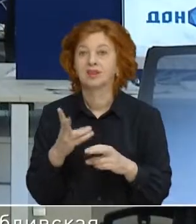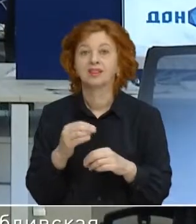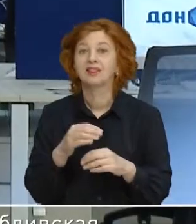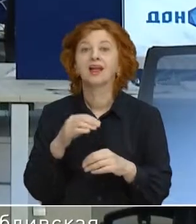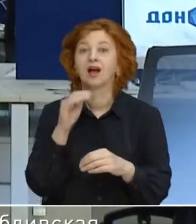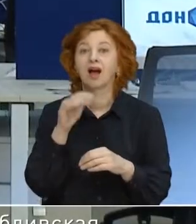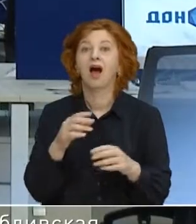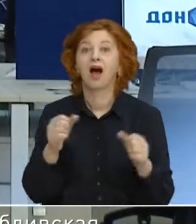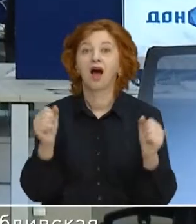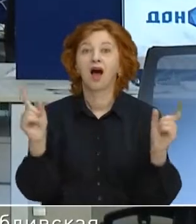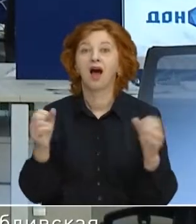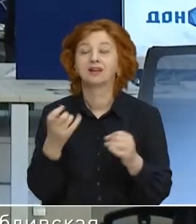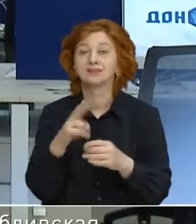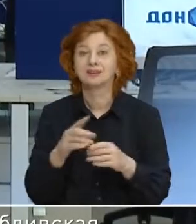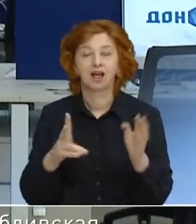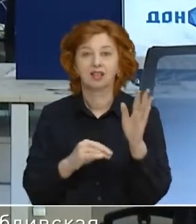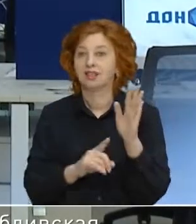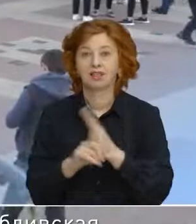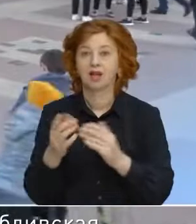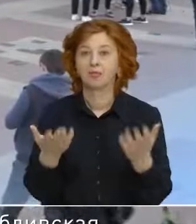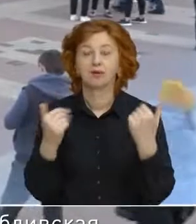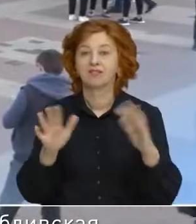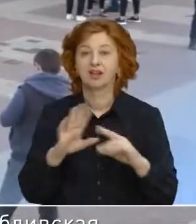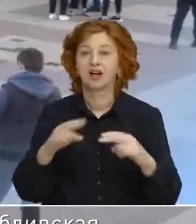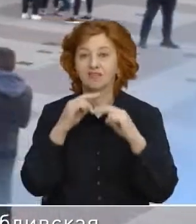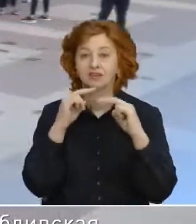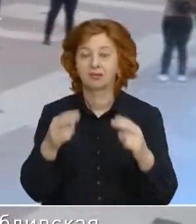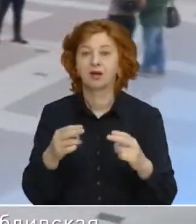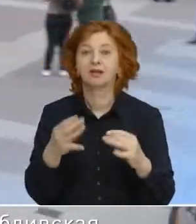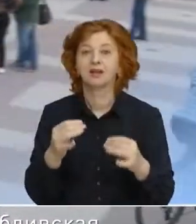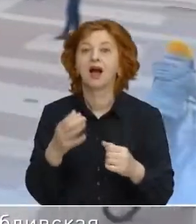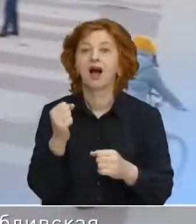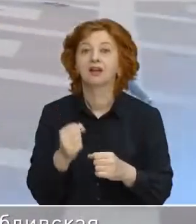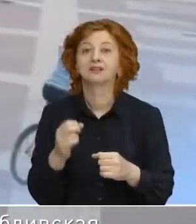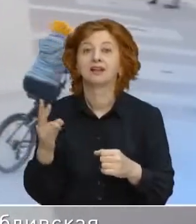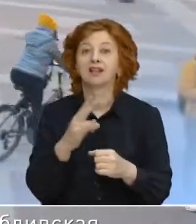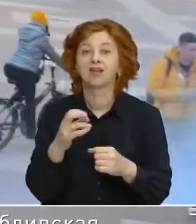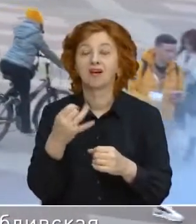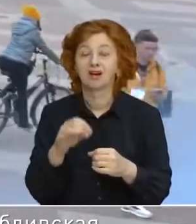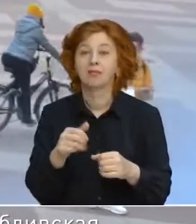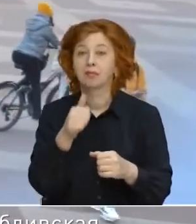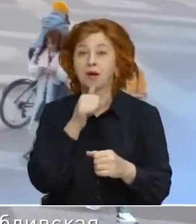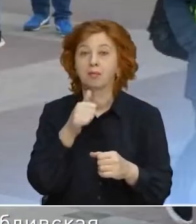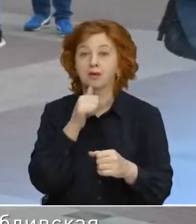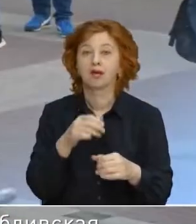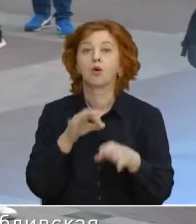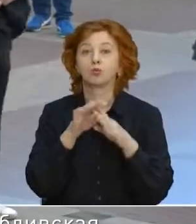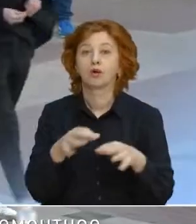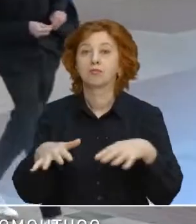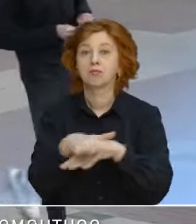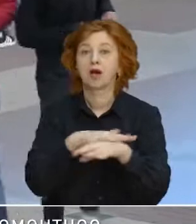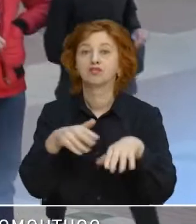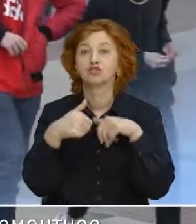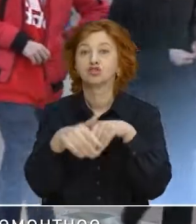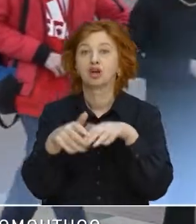Несанкционированная уличная акция не привлекла значительного внимания. Сторонники Алексея Навального предприняли попытку устроить массовое шествие